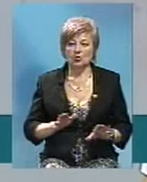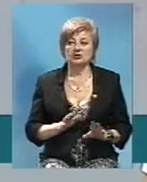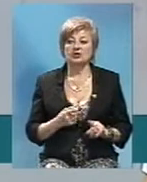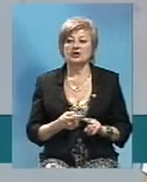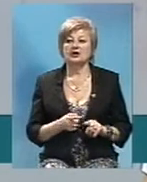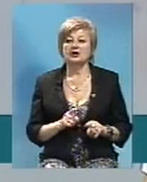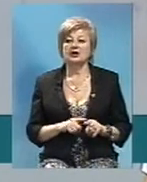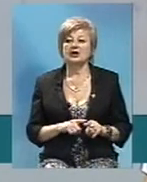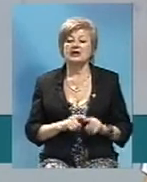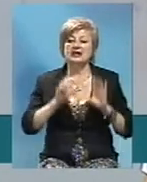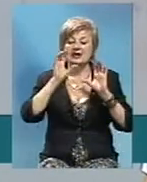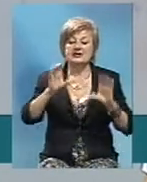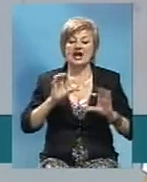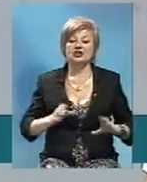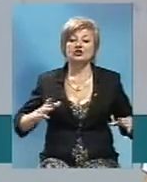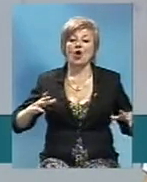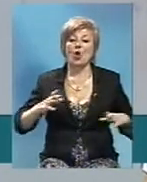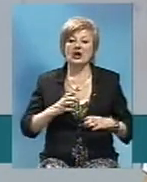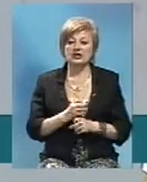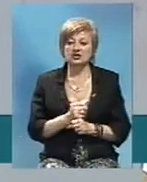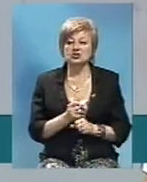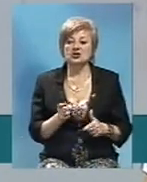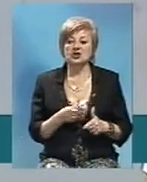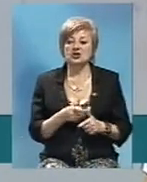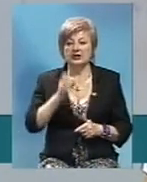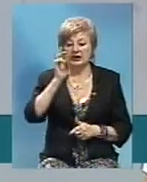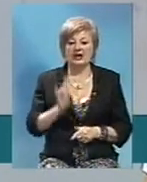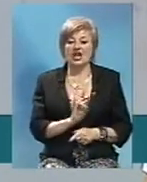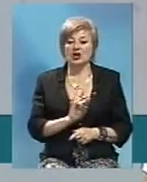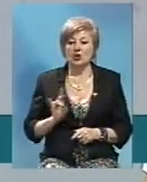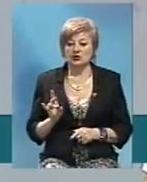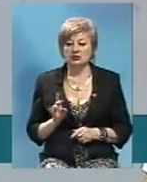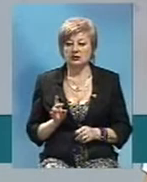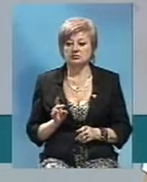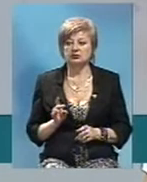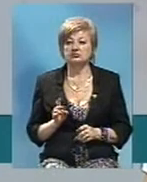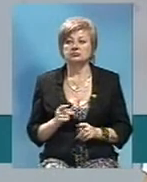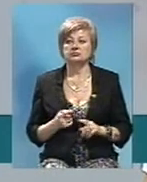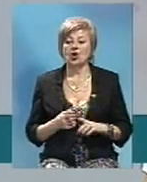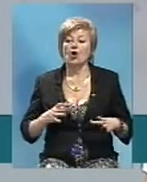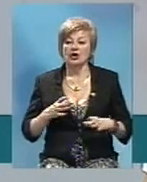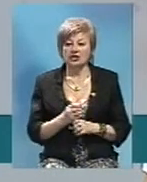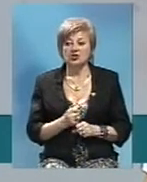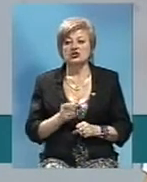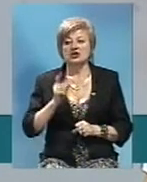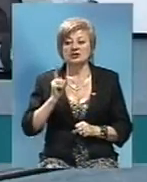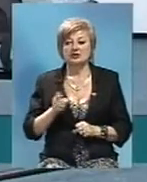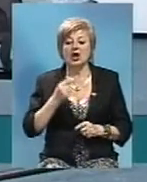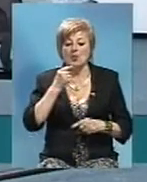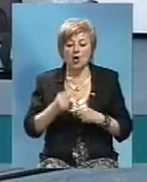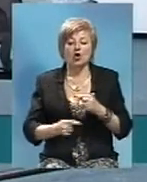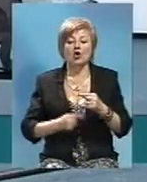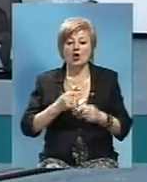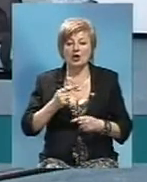касается либо законодательных ограничений, либо религиозных да, ограничений. То есть там из поколения в